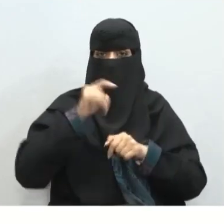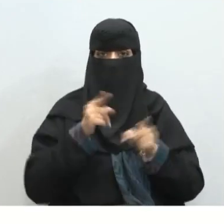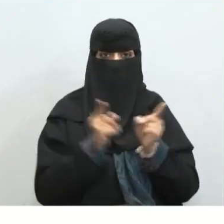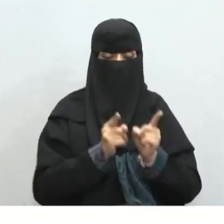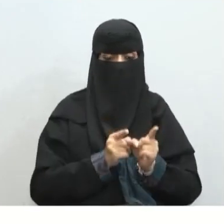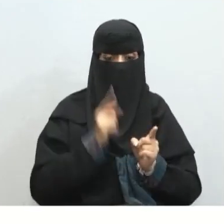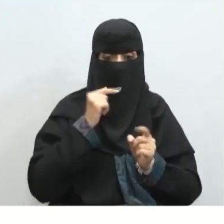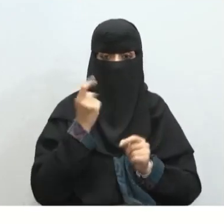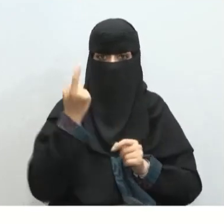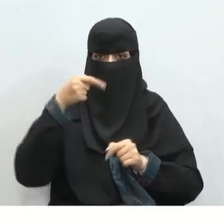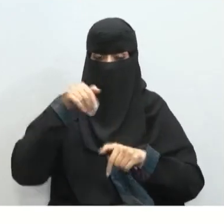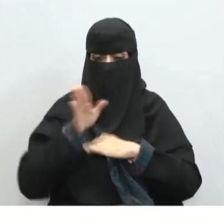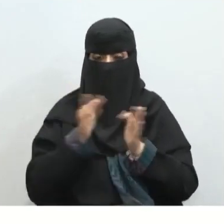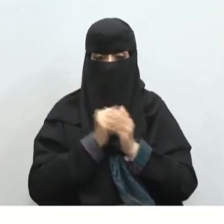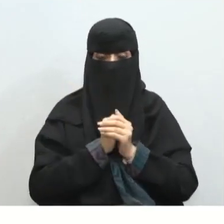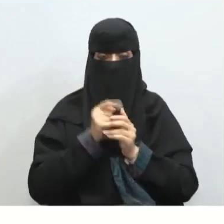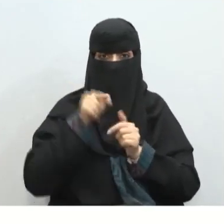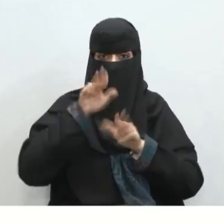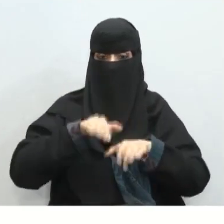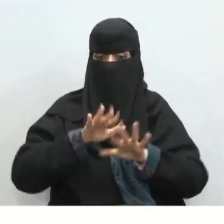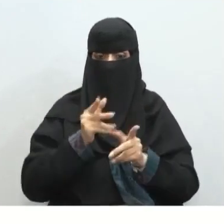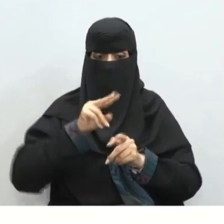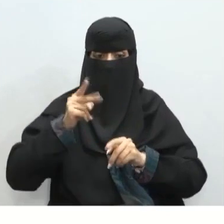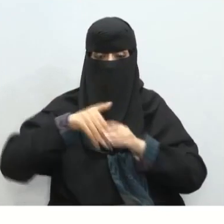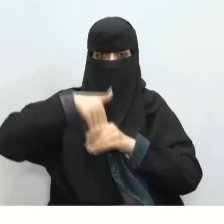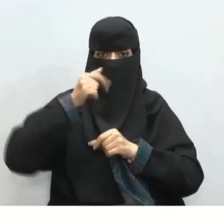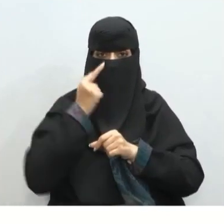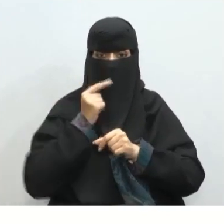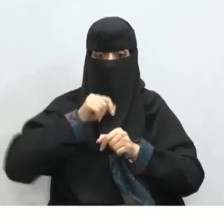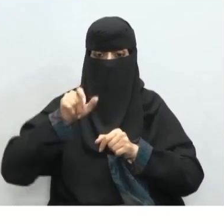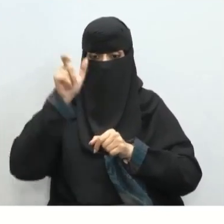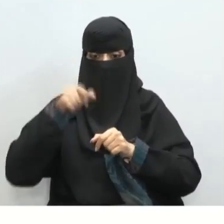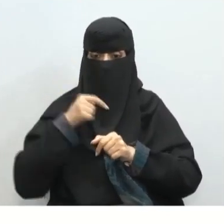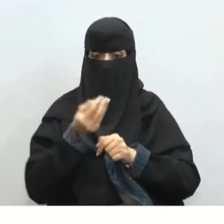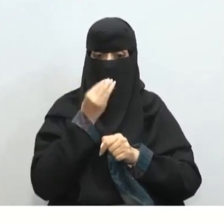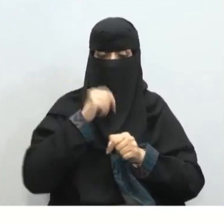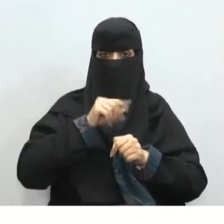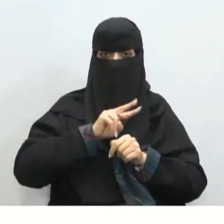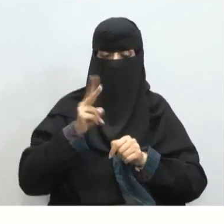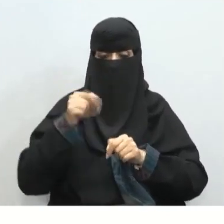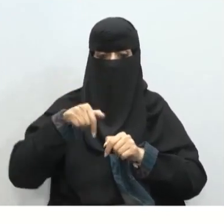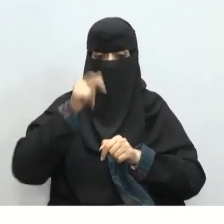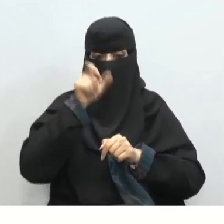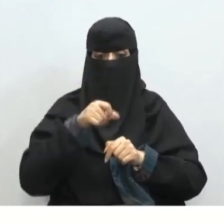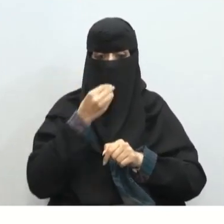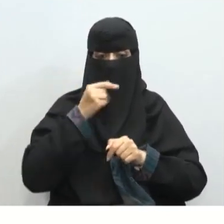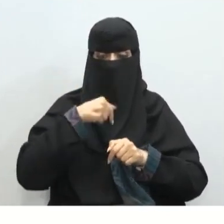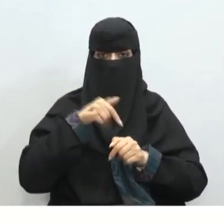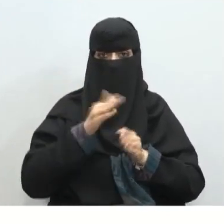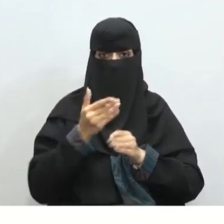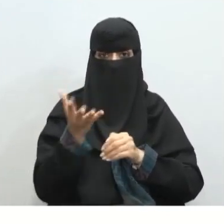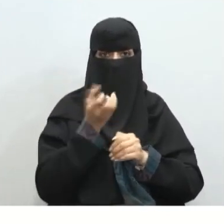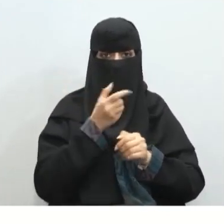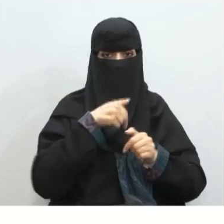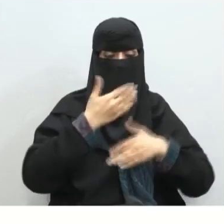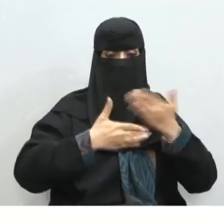السؤال العاشر اجابه قصيره فيما تختلف المخلوقات الحيه ذاتيه التغذي وغير ذاتيه التغذي في